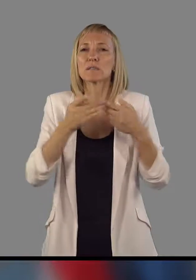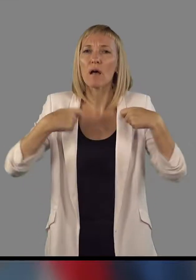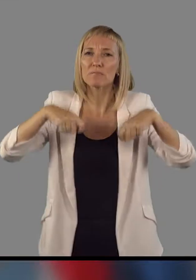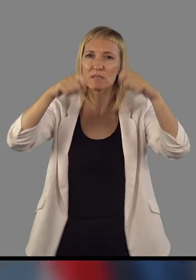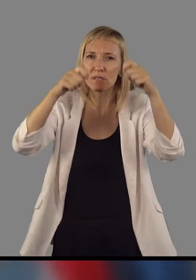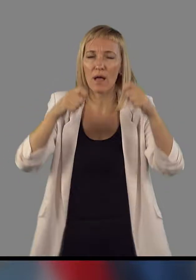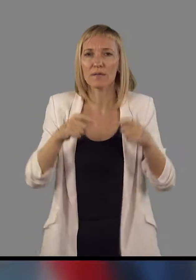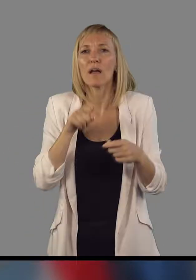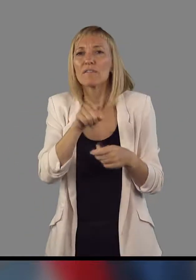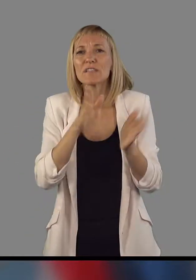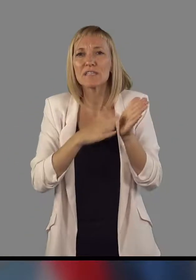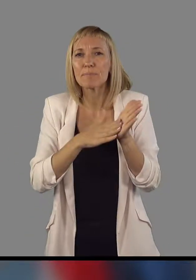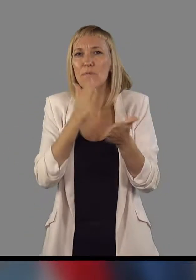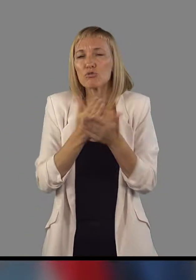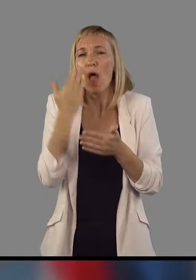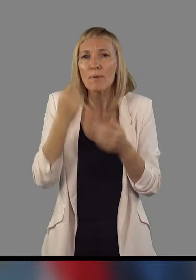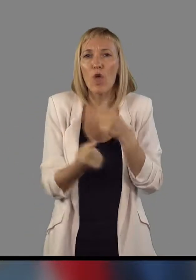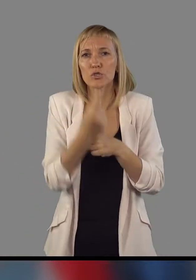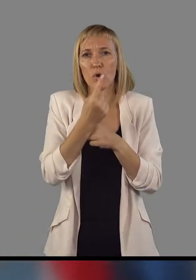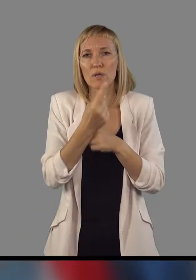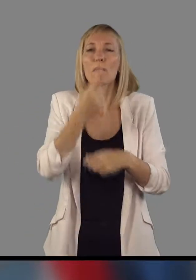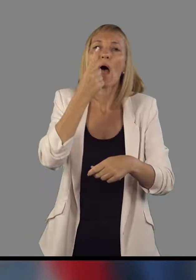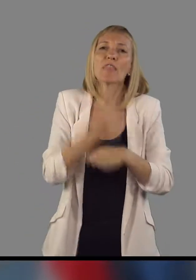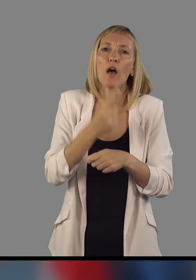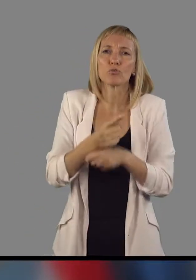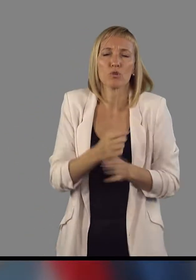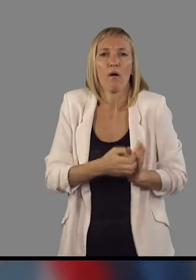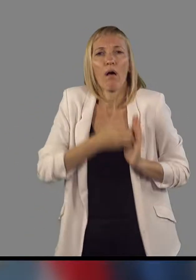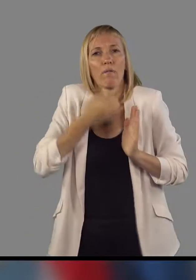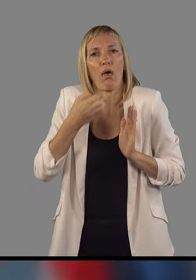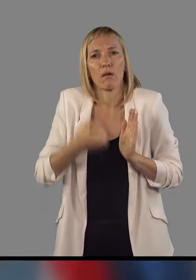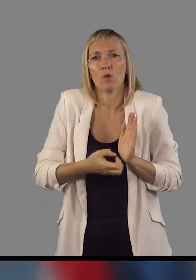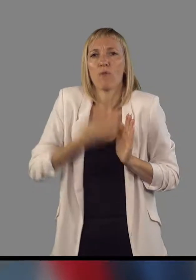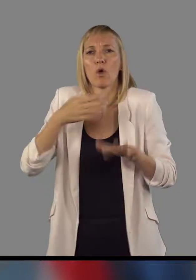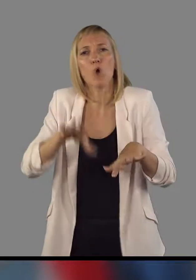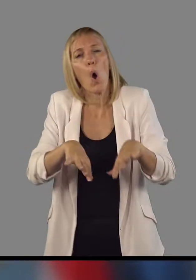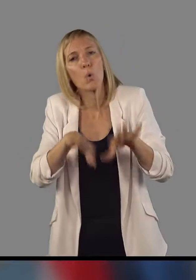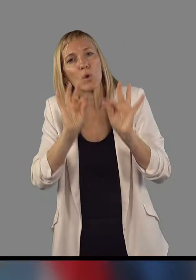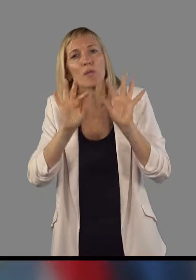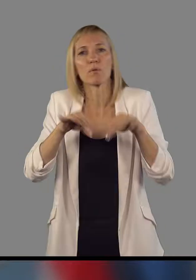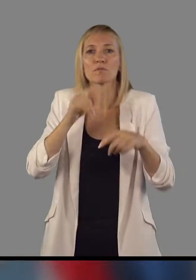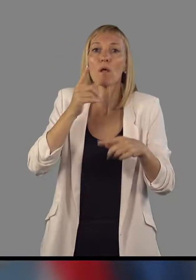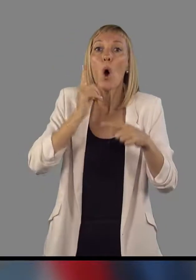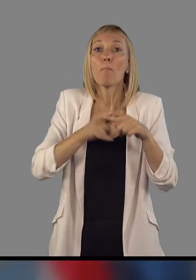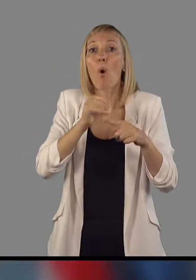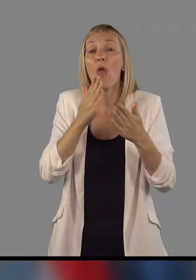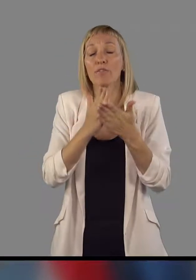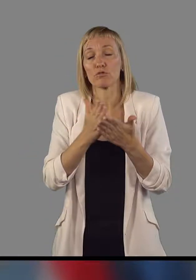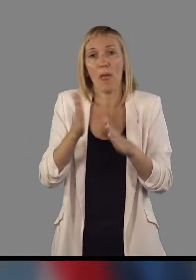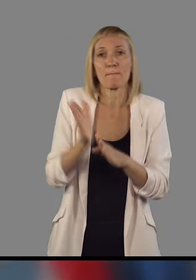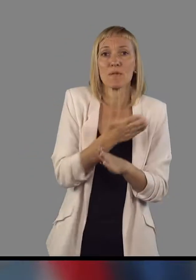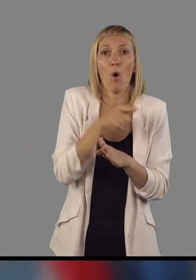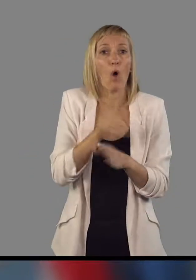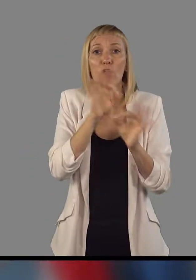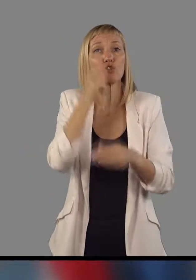infrastrukturnih projektih se je v primerih, ko se je to zgodilo, potem naročnik nenavadno dolgo obotavljal in je šlo spet pol leta okrog, da je sploh